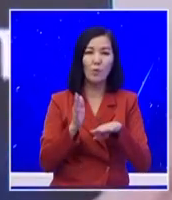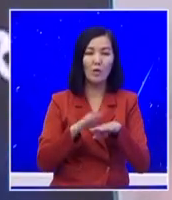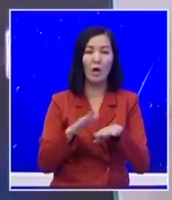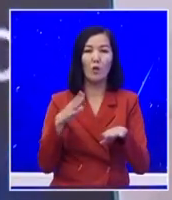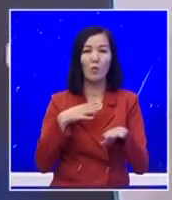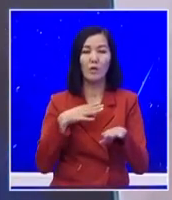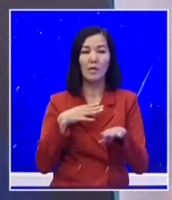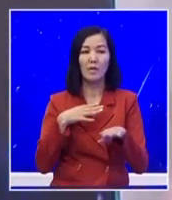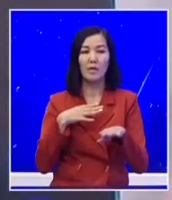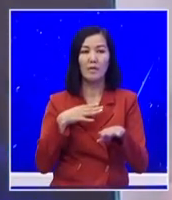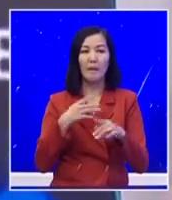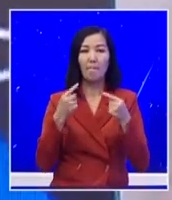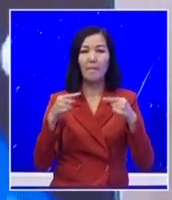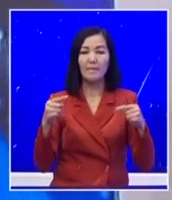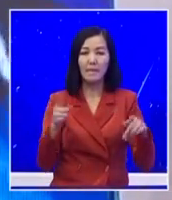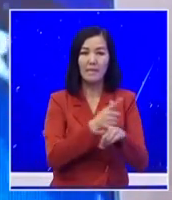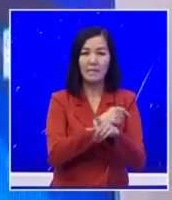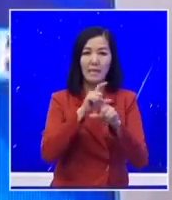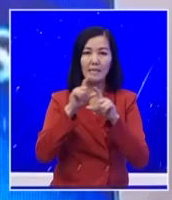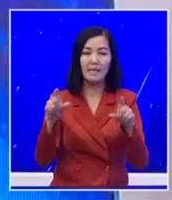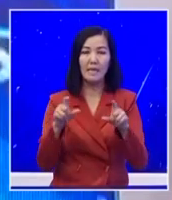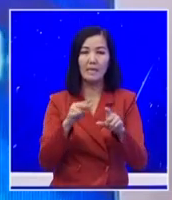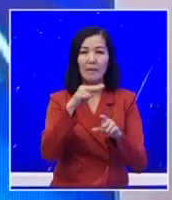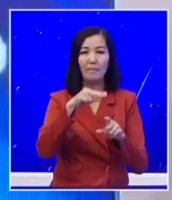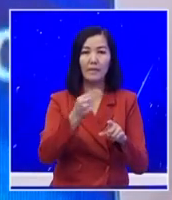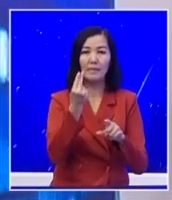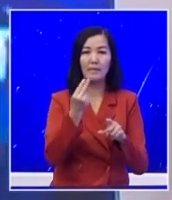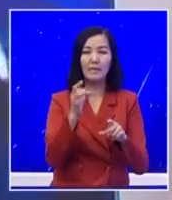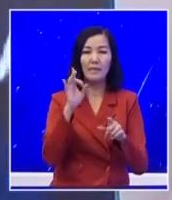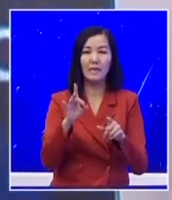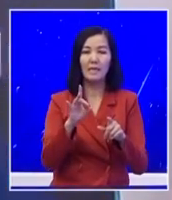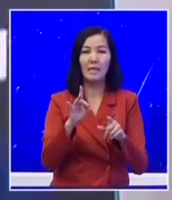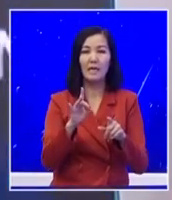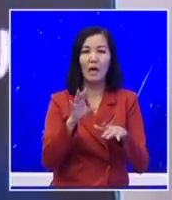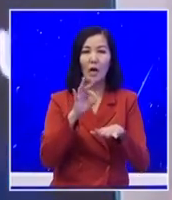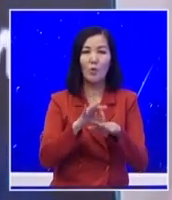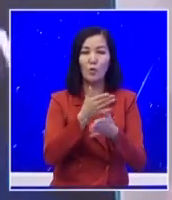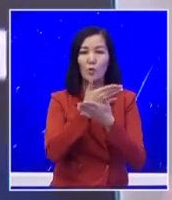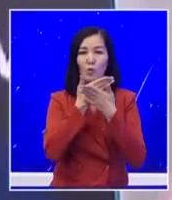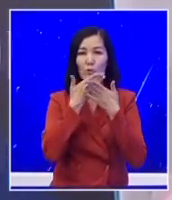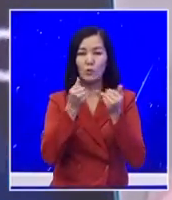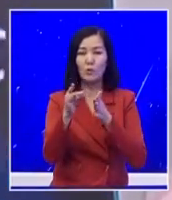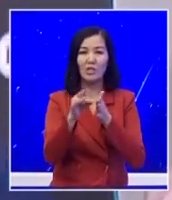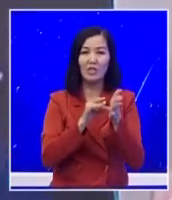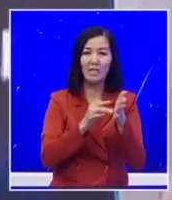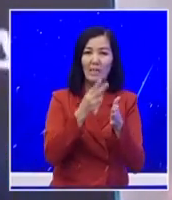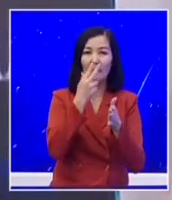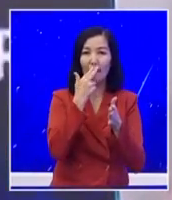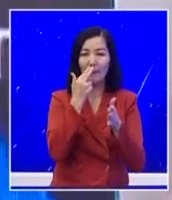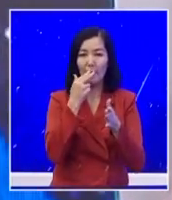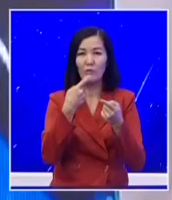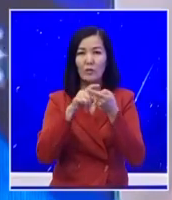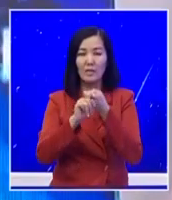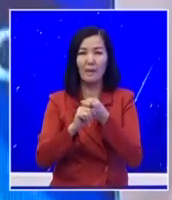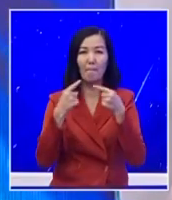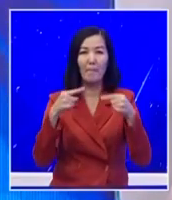Бұдан басқа стационарларда COVID-қа ПЦР нәтижесі теріс, жедел респираторлық вирустық инфекция